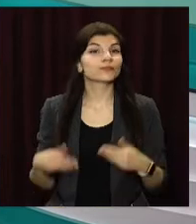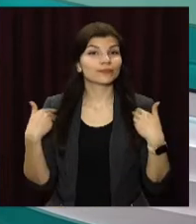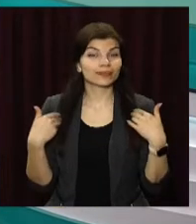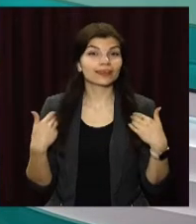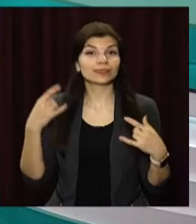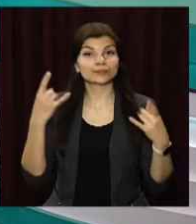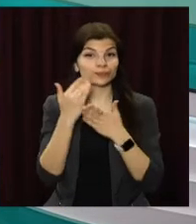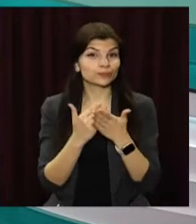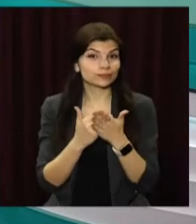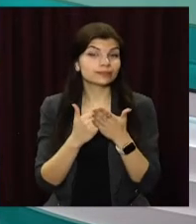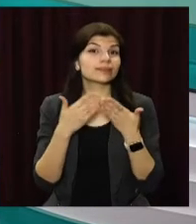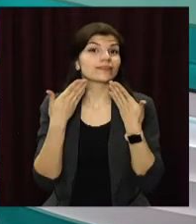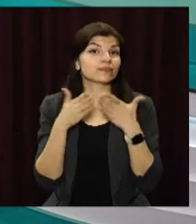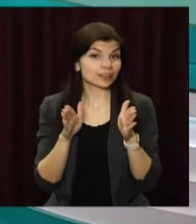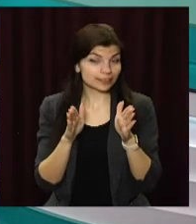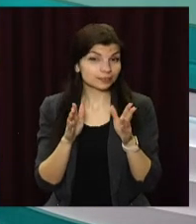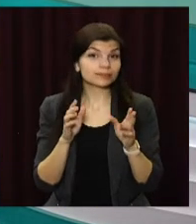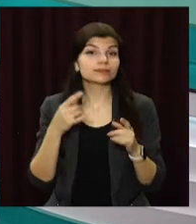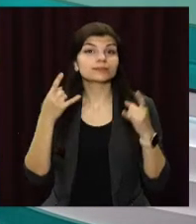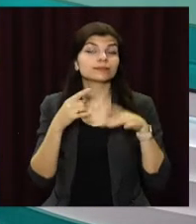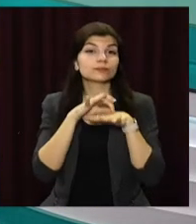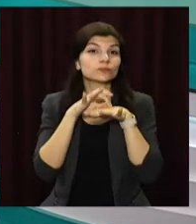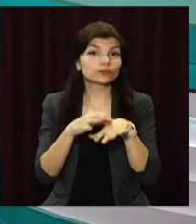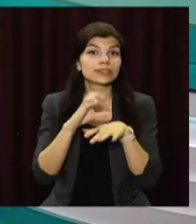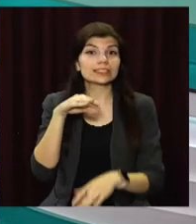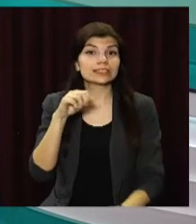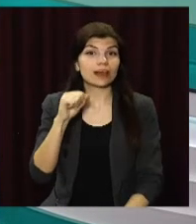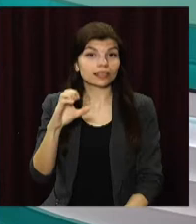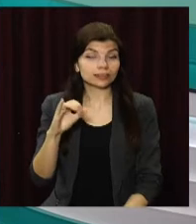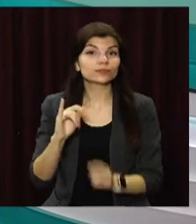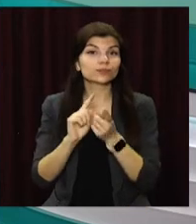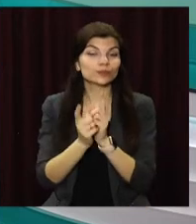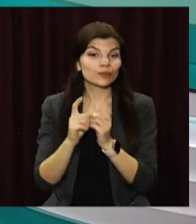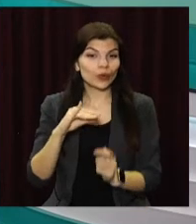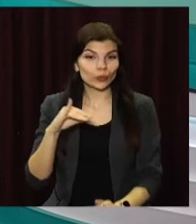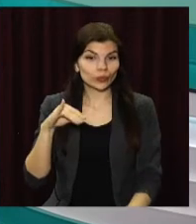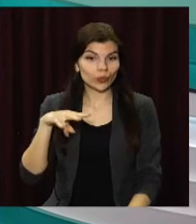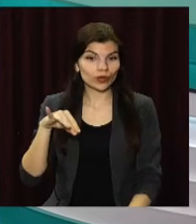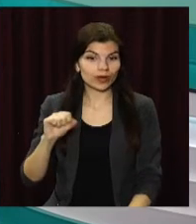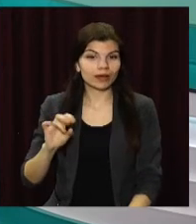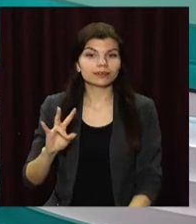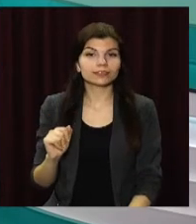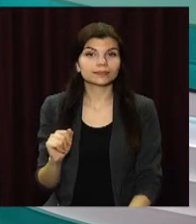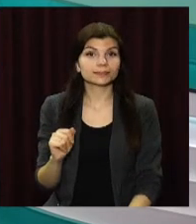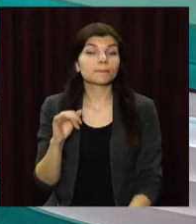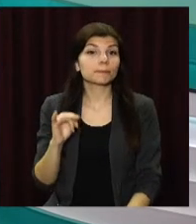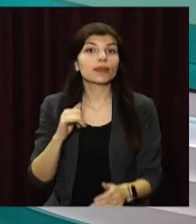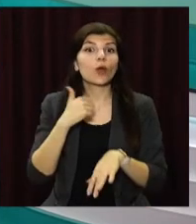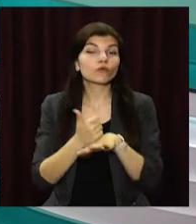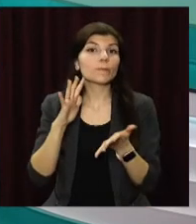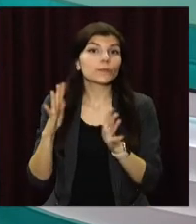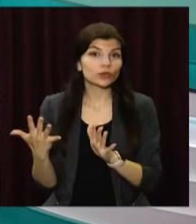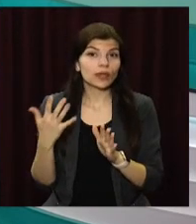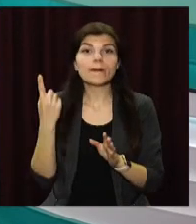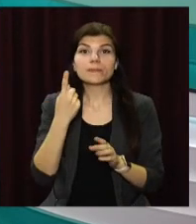Вітаю! В ефірі денний випуск новин на відкритому. У студії для вас працюють Стас Коновалов та сурдоперекладачка Юліана Пуговкіна. І про головні